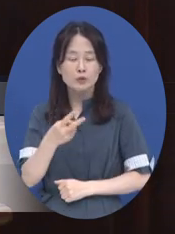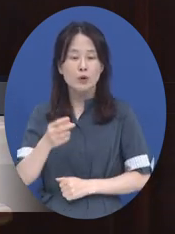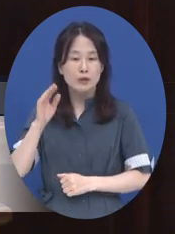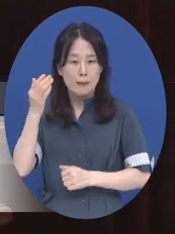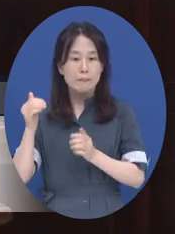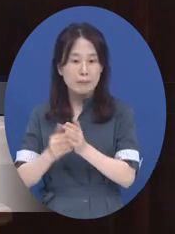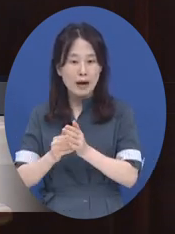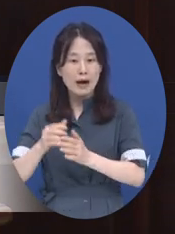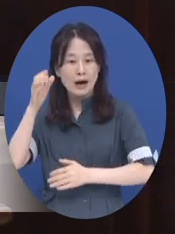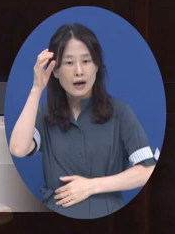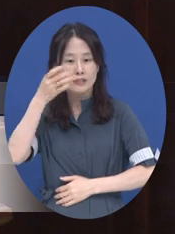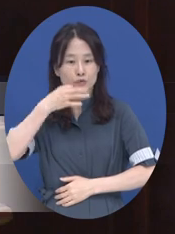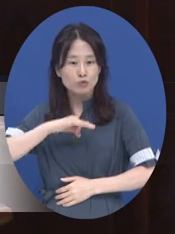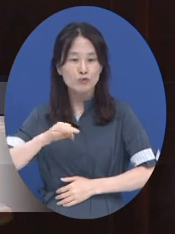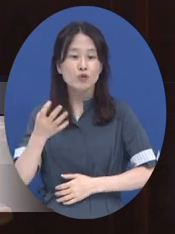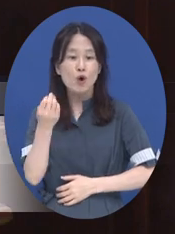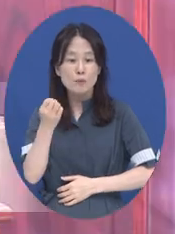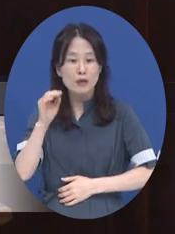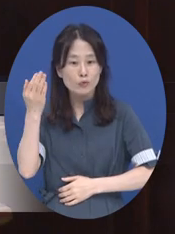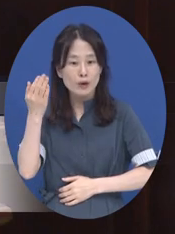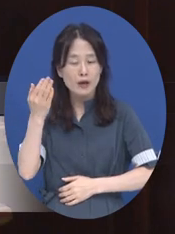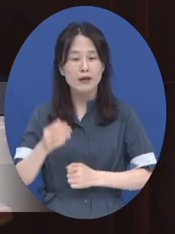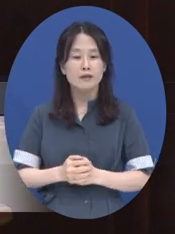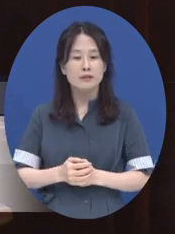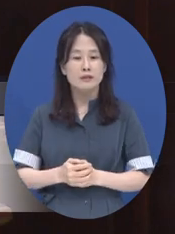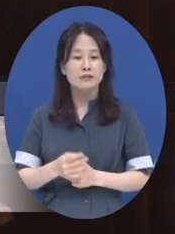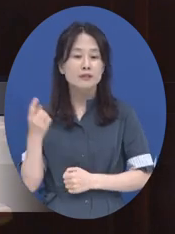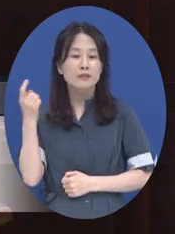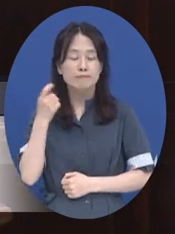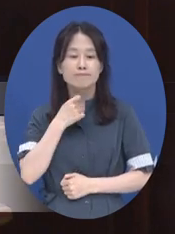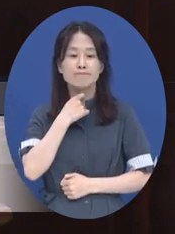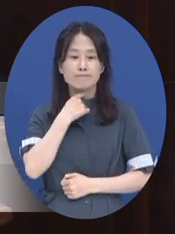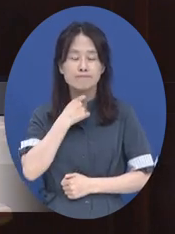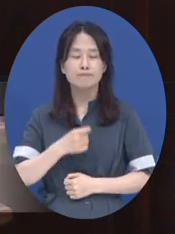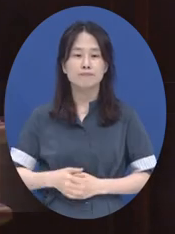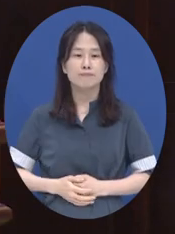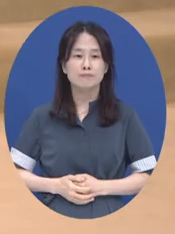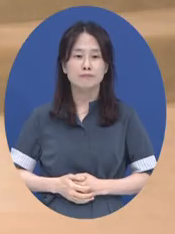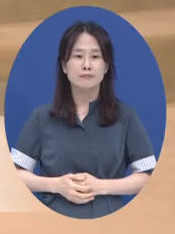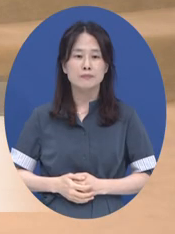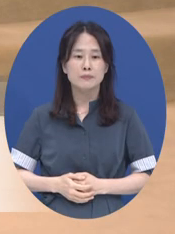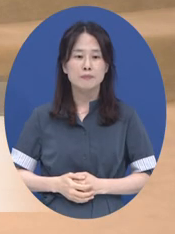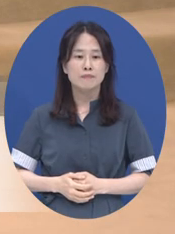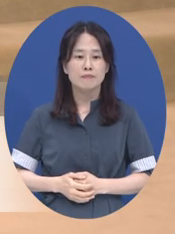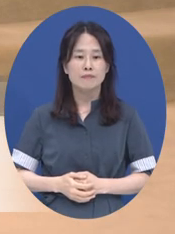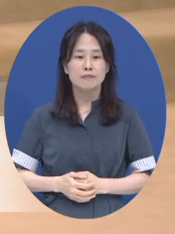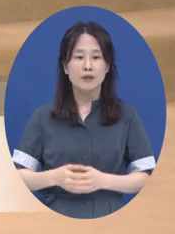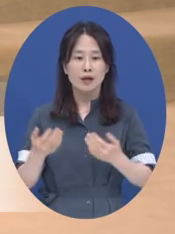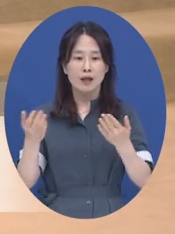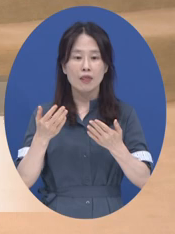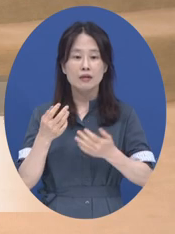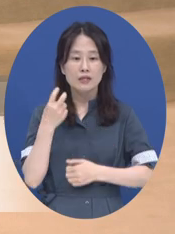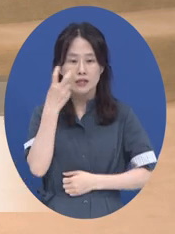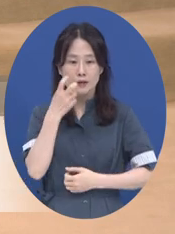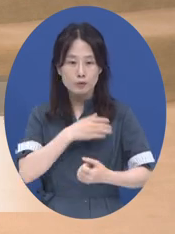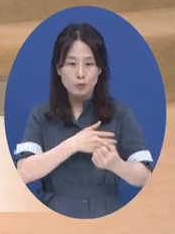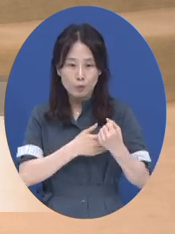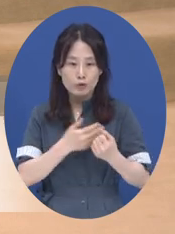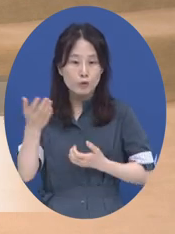되었을 때의 기대 효과는 얼마나 될 것으로 추정하는지 듣고 싶습니다. 소위